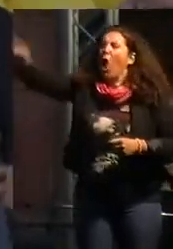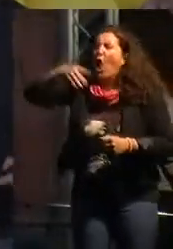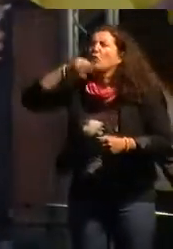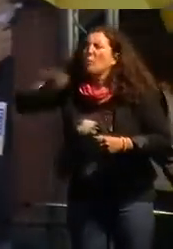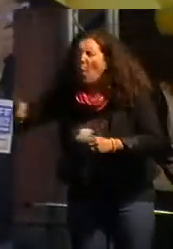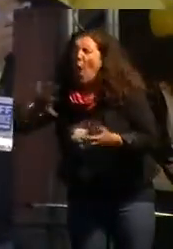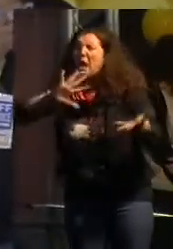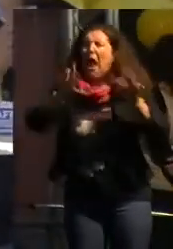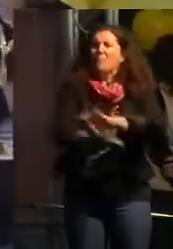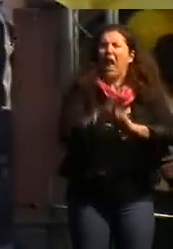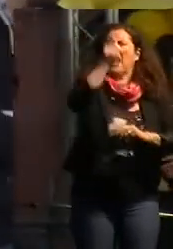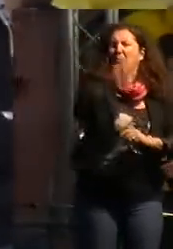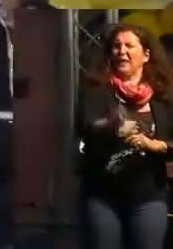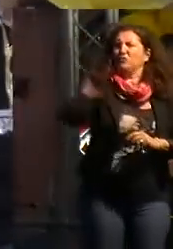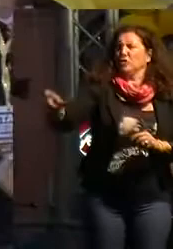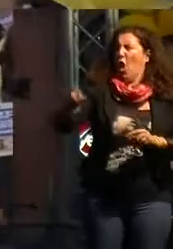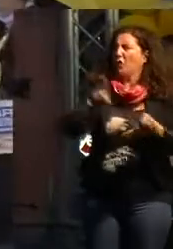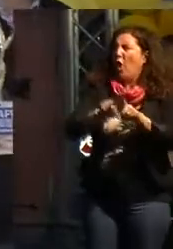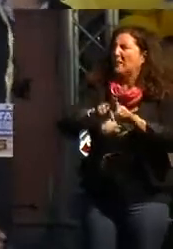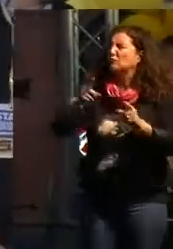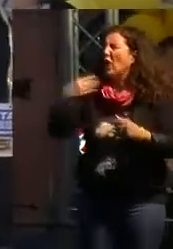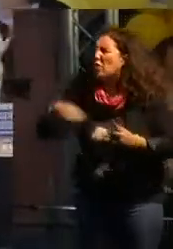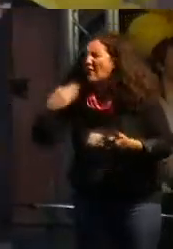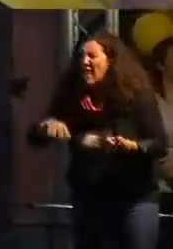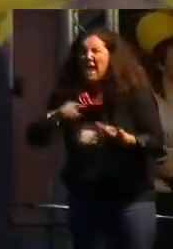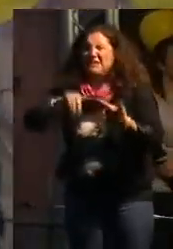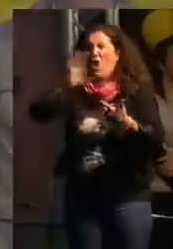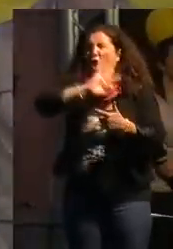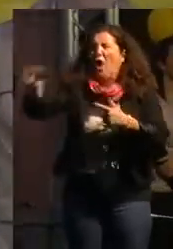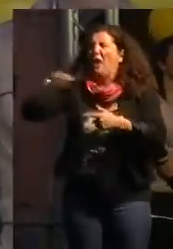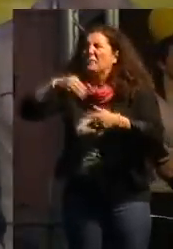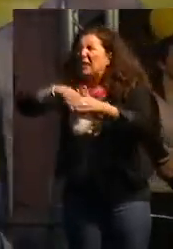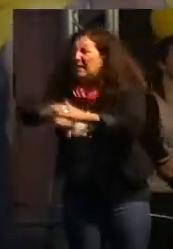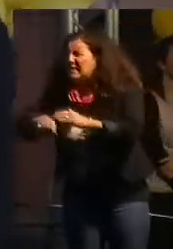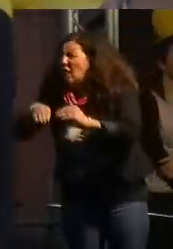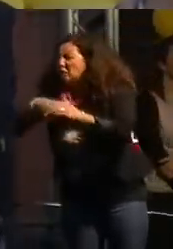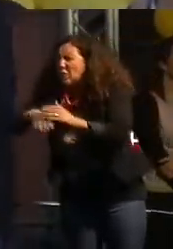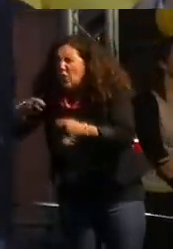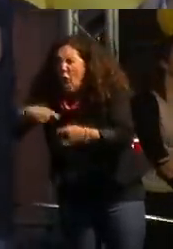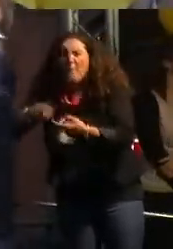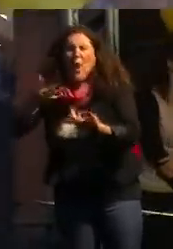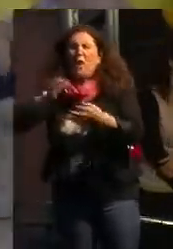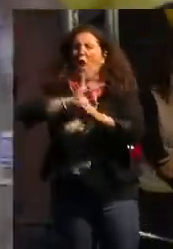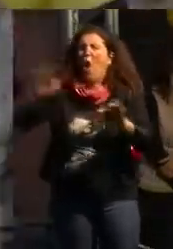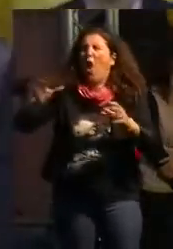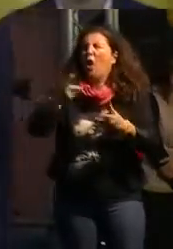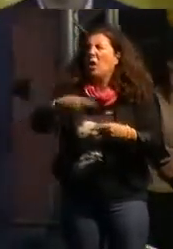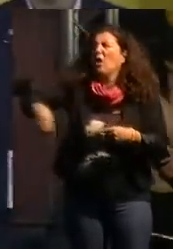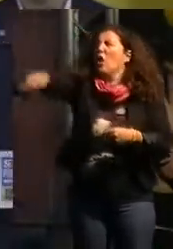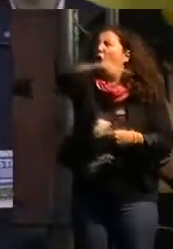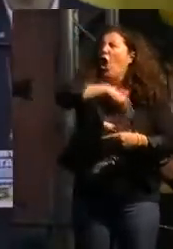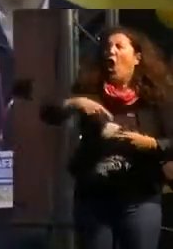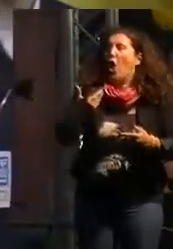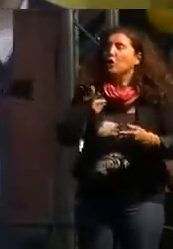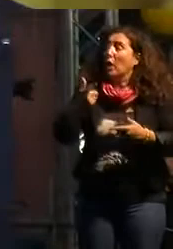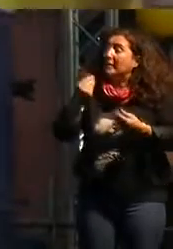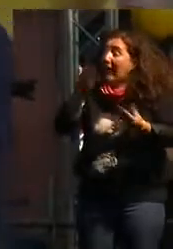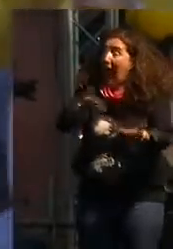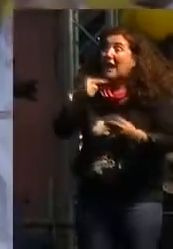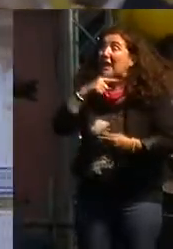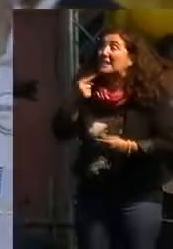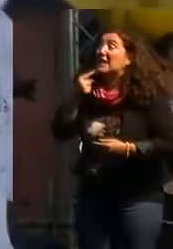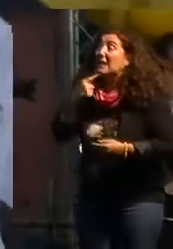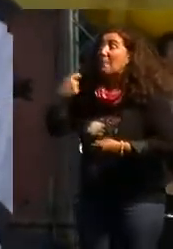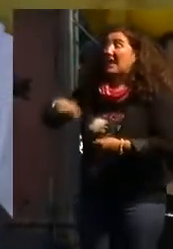Genovese, loro fanno affari con Tangentari, come Greganti e Frigerio, loro sono garantiti da un Presidente della Repubblica che non